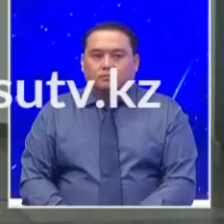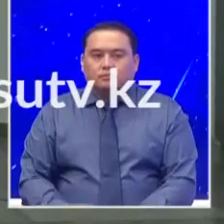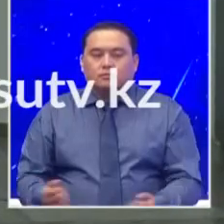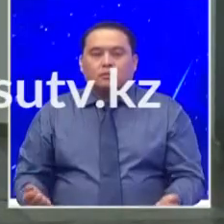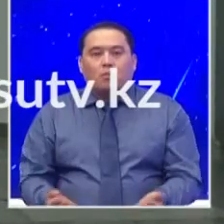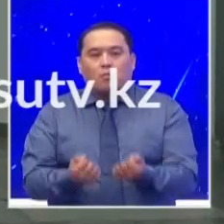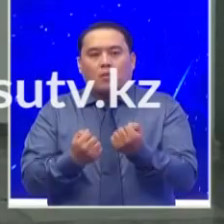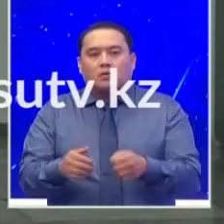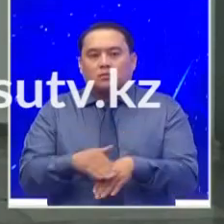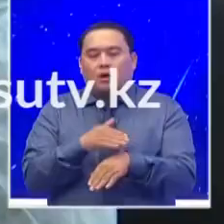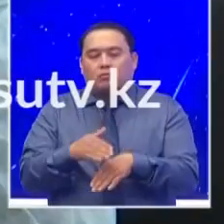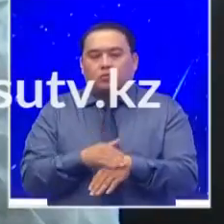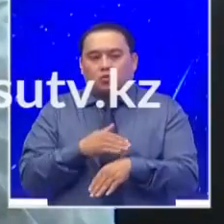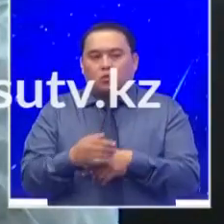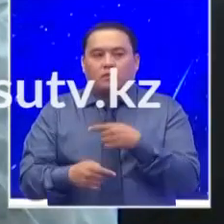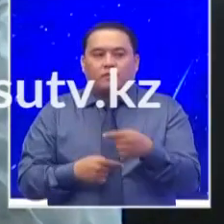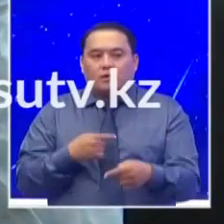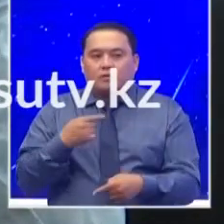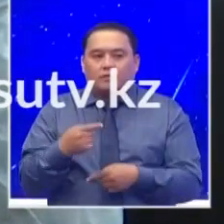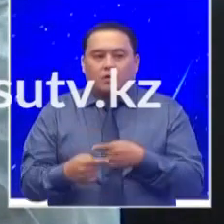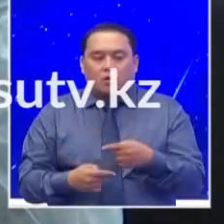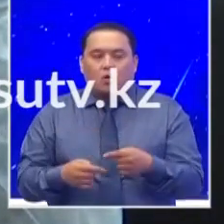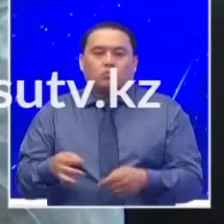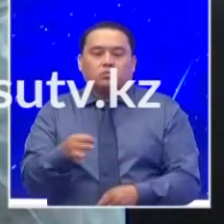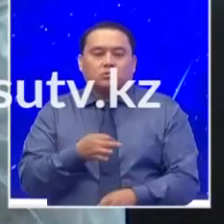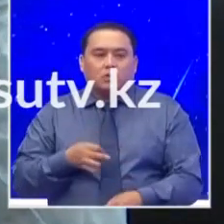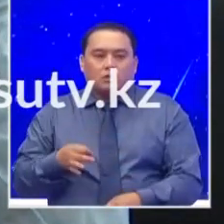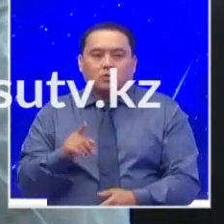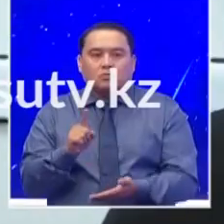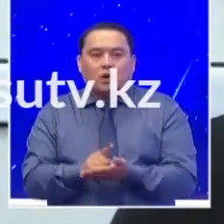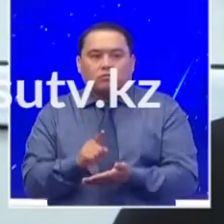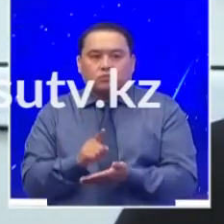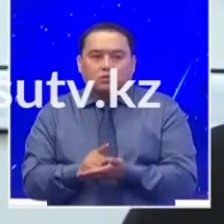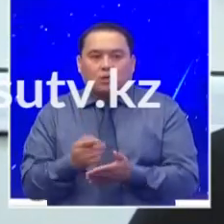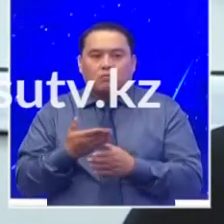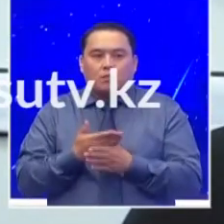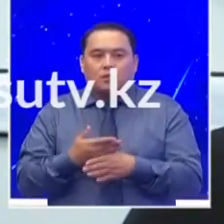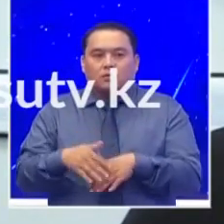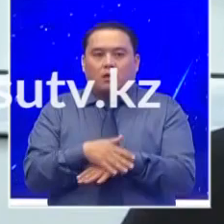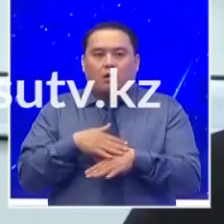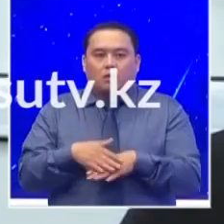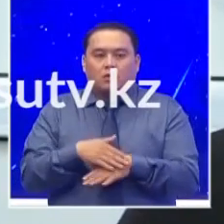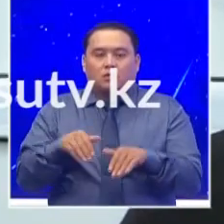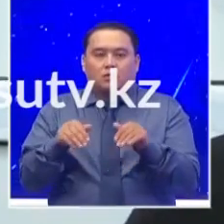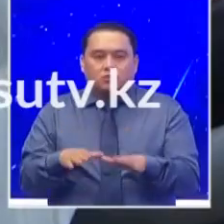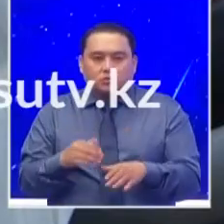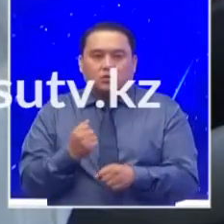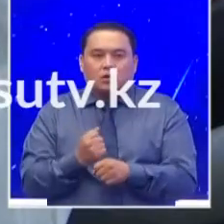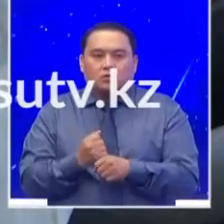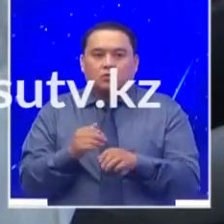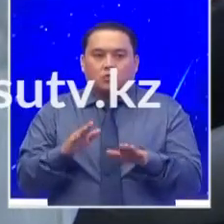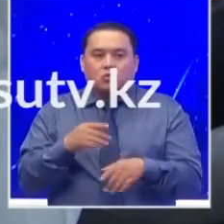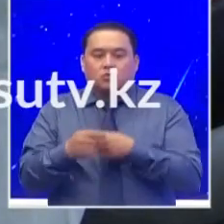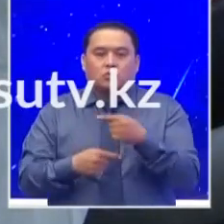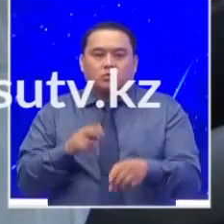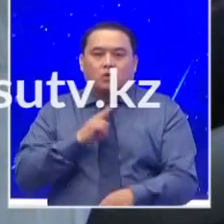Поддержать эстафету добра решили также государственные служащие области. Наша обязанность – помогать народу. Сегодня мы решили сделать это не только через